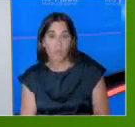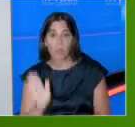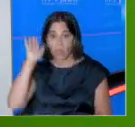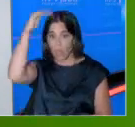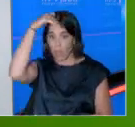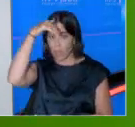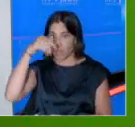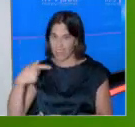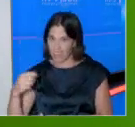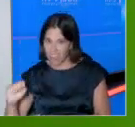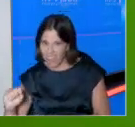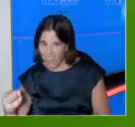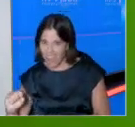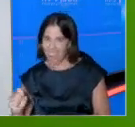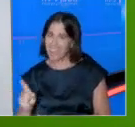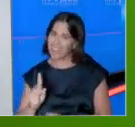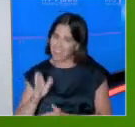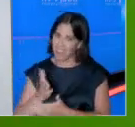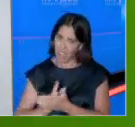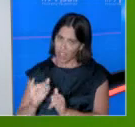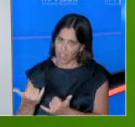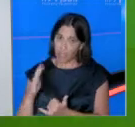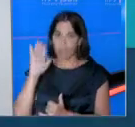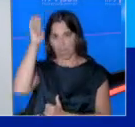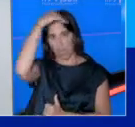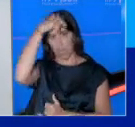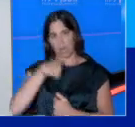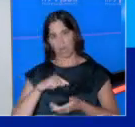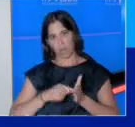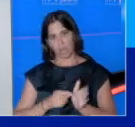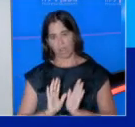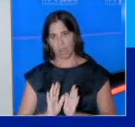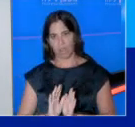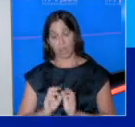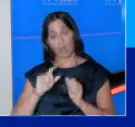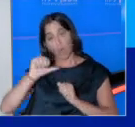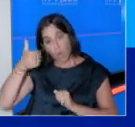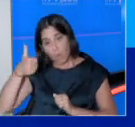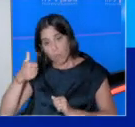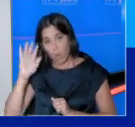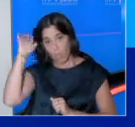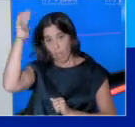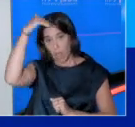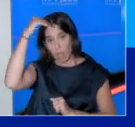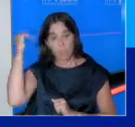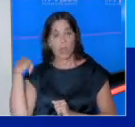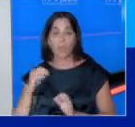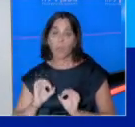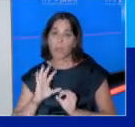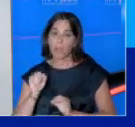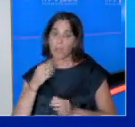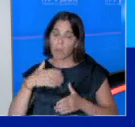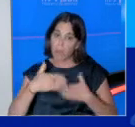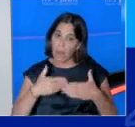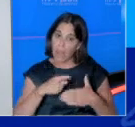גדעון סער. גדעון חלק מזה, אבל יאיר לפיד. טוב, קודם כל יאיר לפיד בעצם, אני חושב שאם המהלך